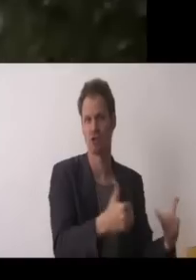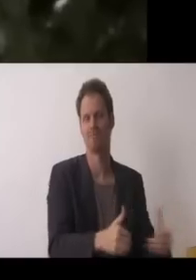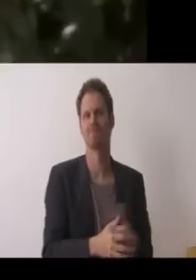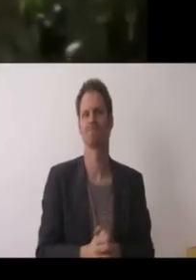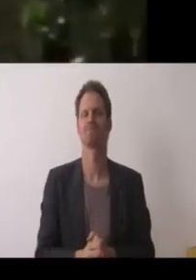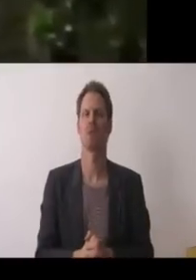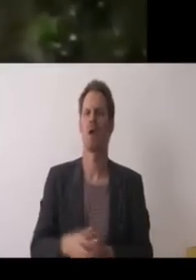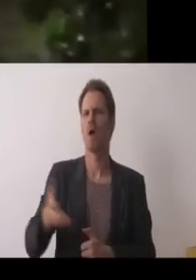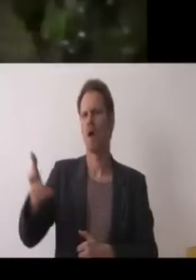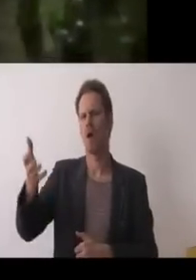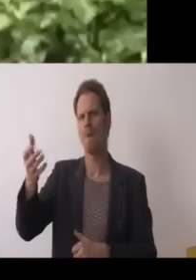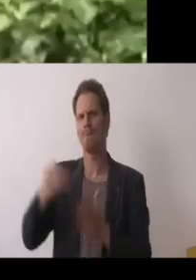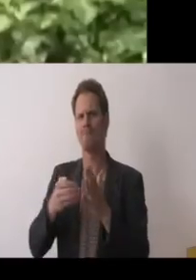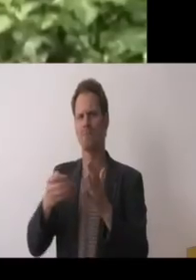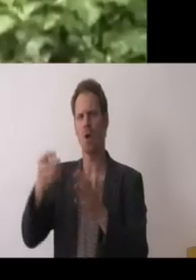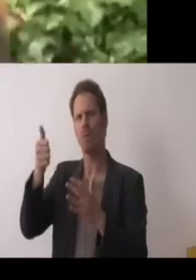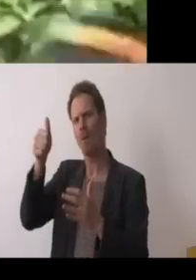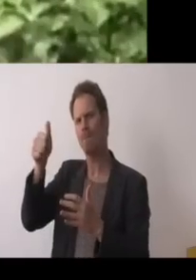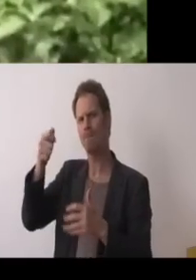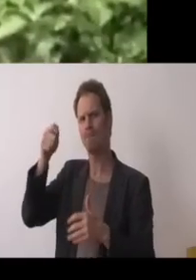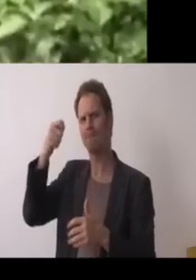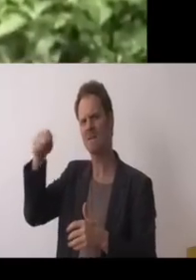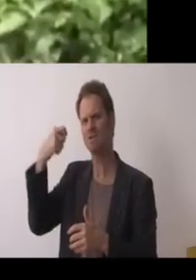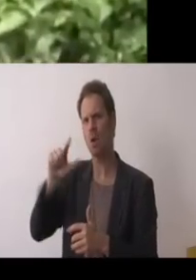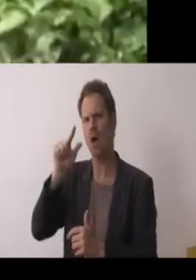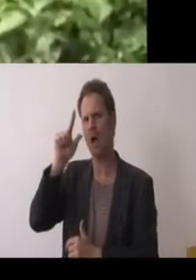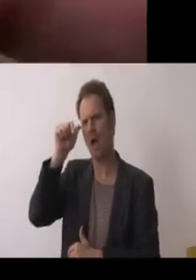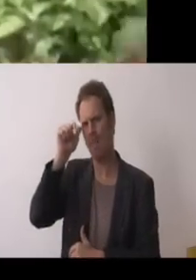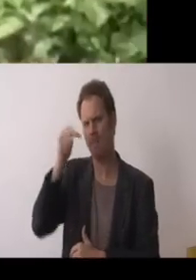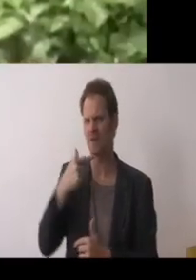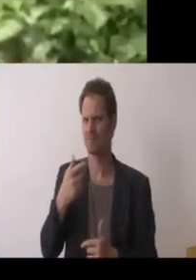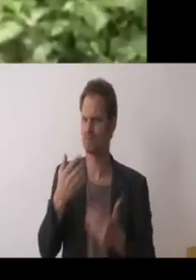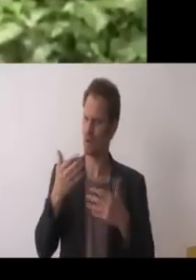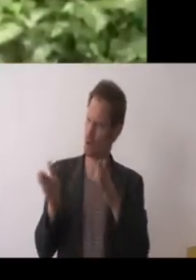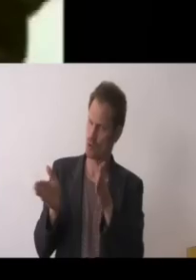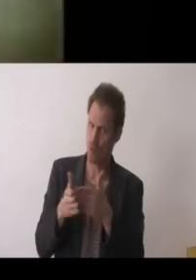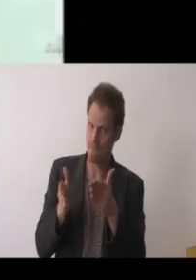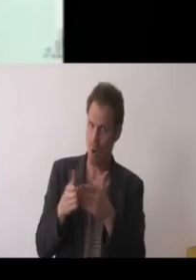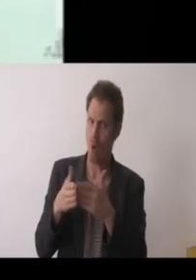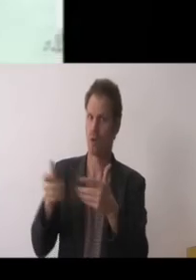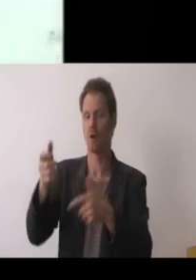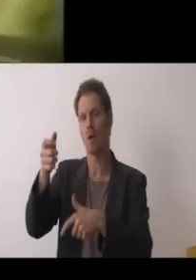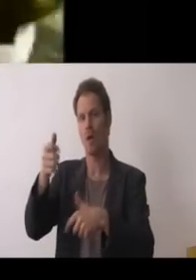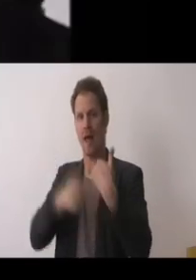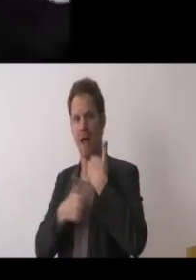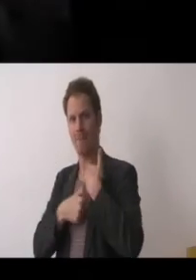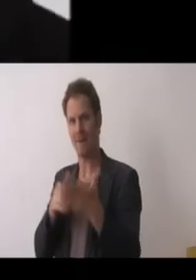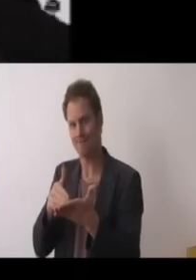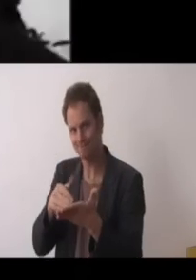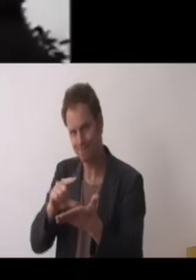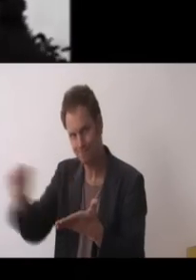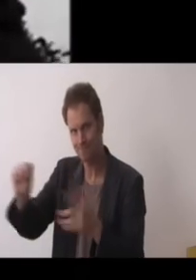pour montrer sa bonne foi, le président de la République avait demandé à ses militaires d'évacuer le Caguan, une des zones occupées par les